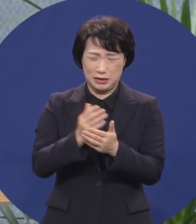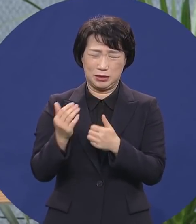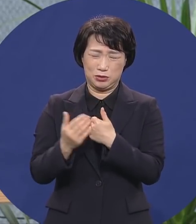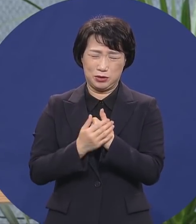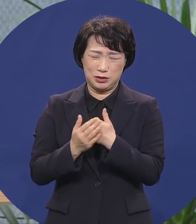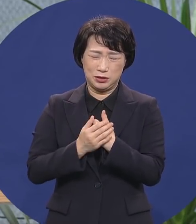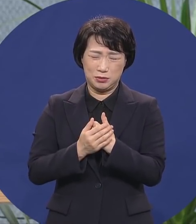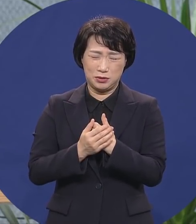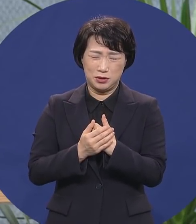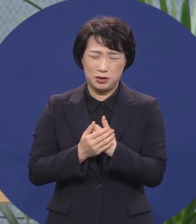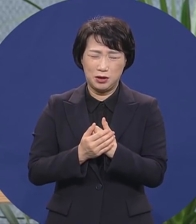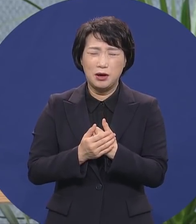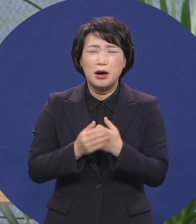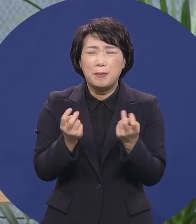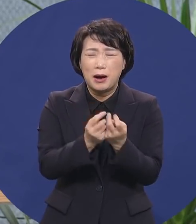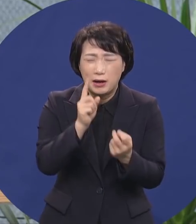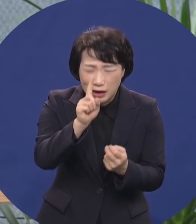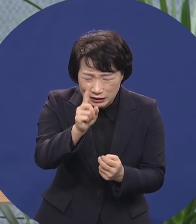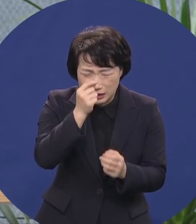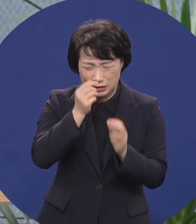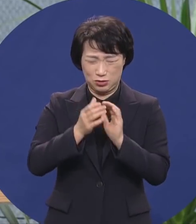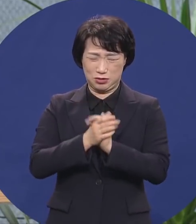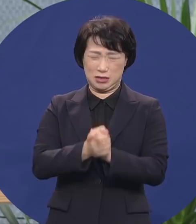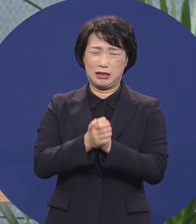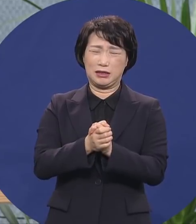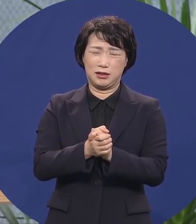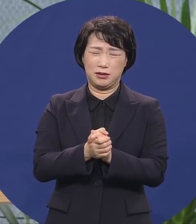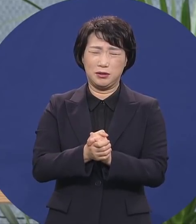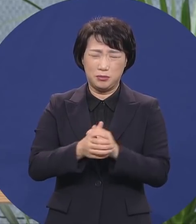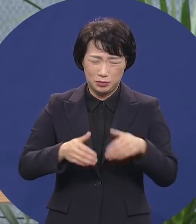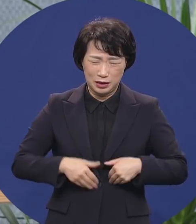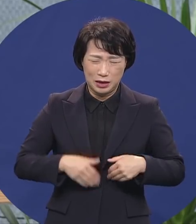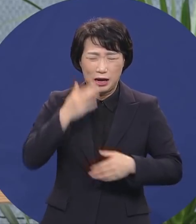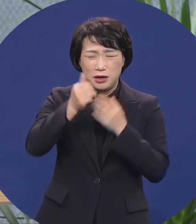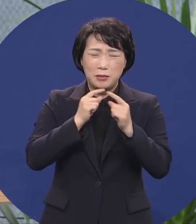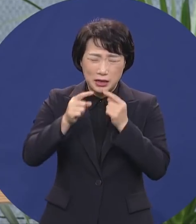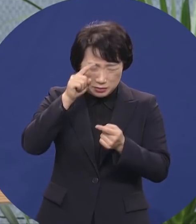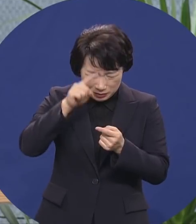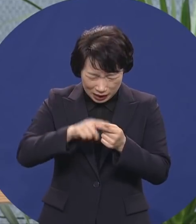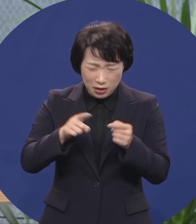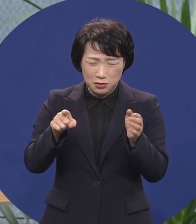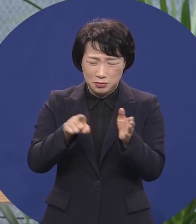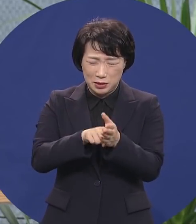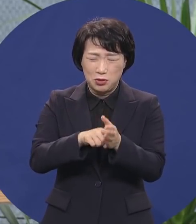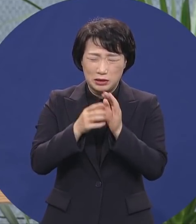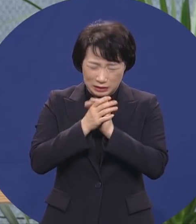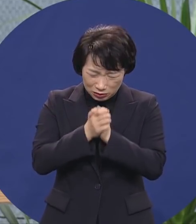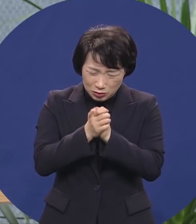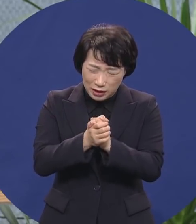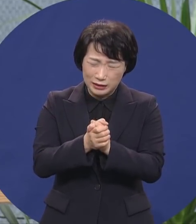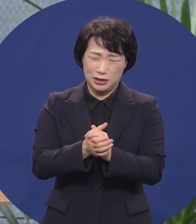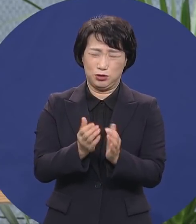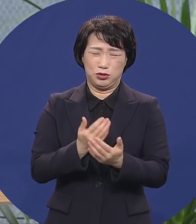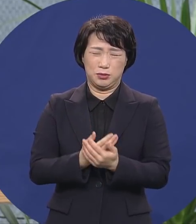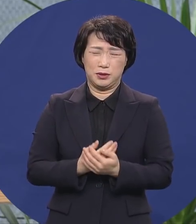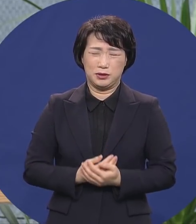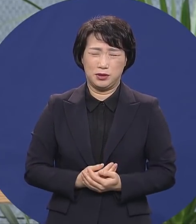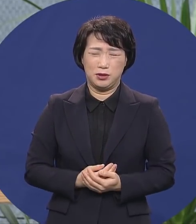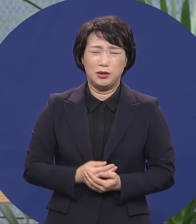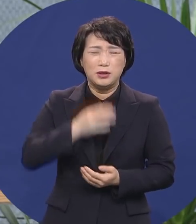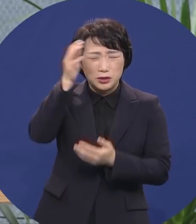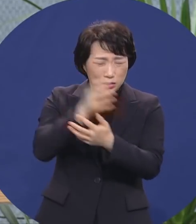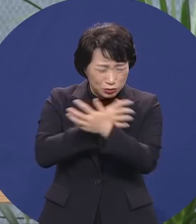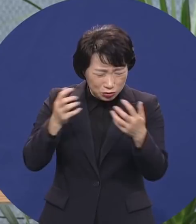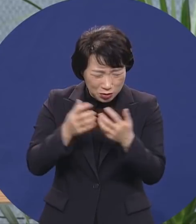하옵소서. 그러려면 기도하게 하옵소서. 말씀을 그대로 믿고 기도하게 하옵소서.